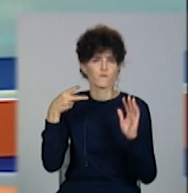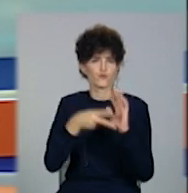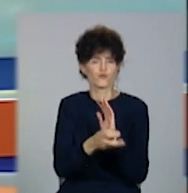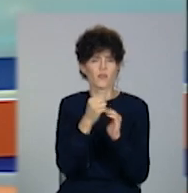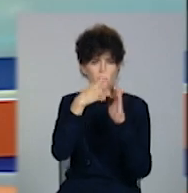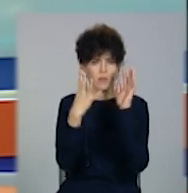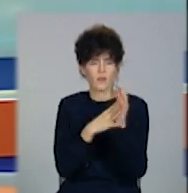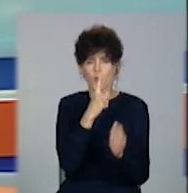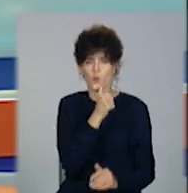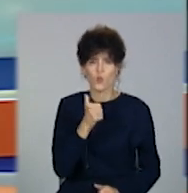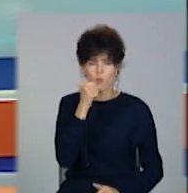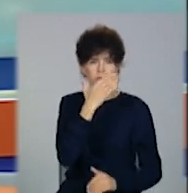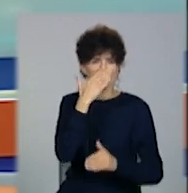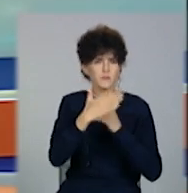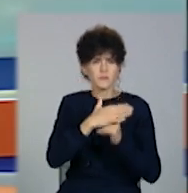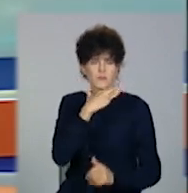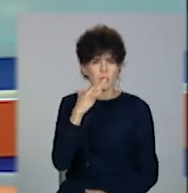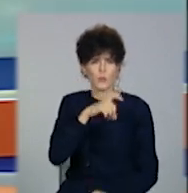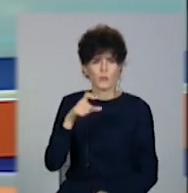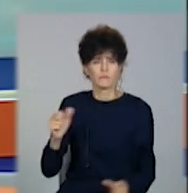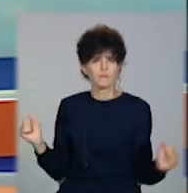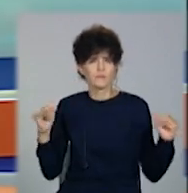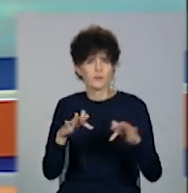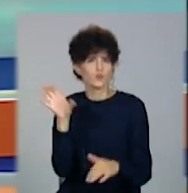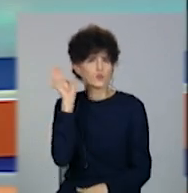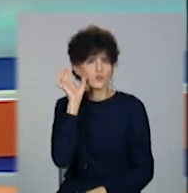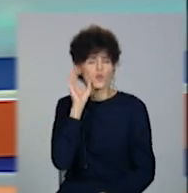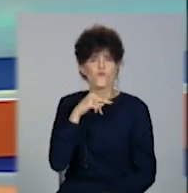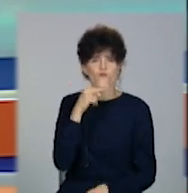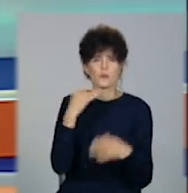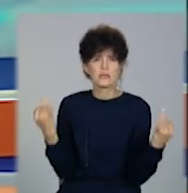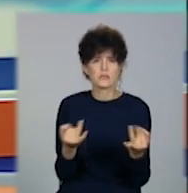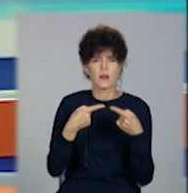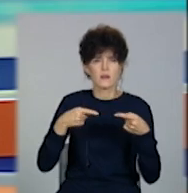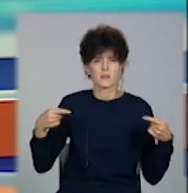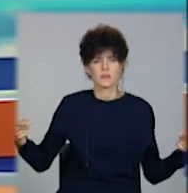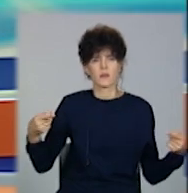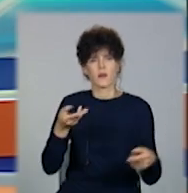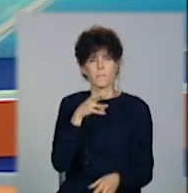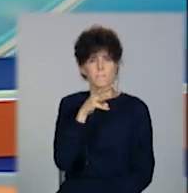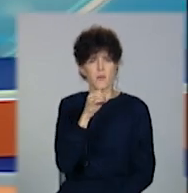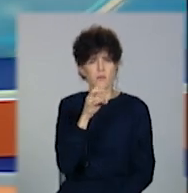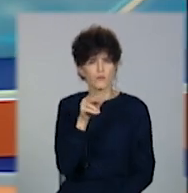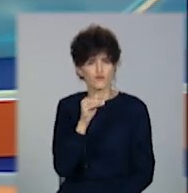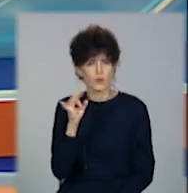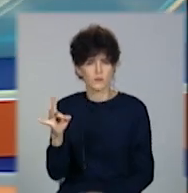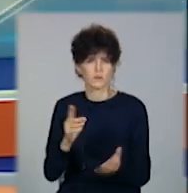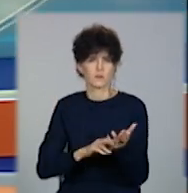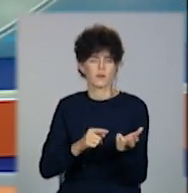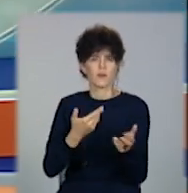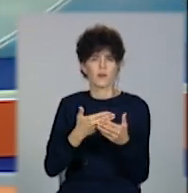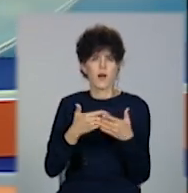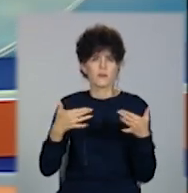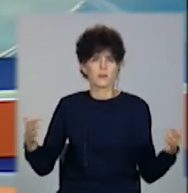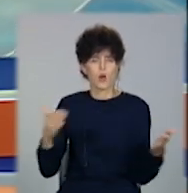400 учасників почули про сучасні бізнес-тенденції від власників та топ-менеджерів найрейтинговіших компаній.